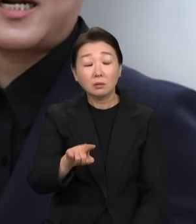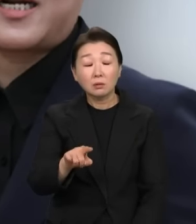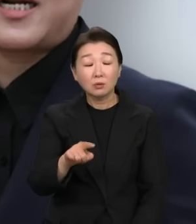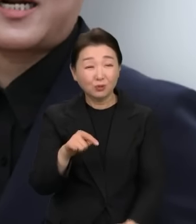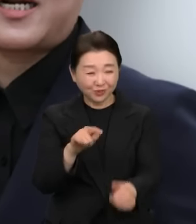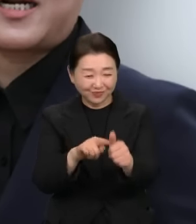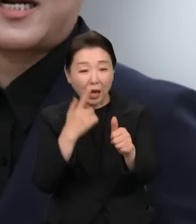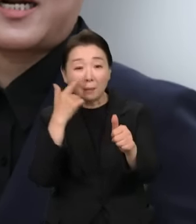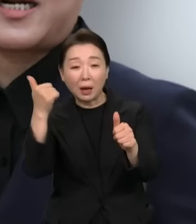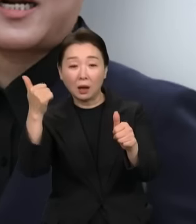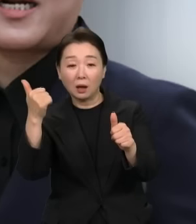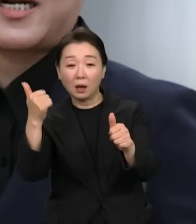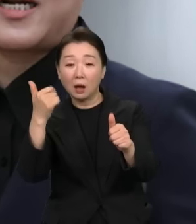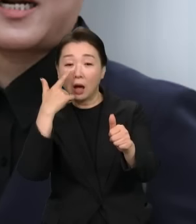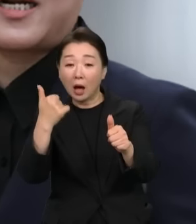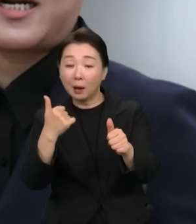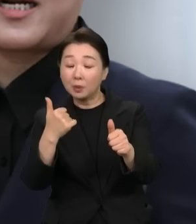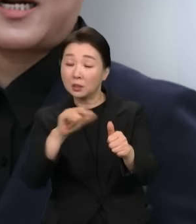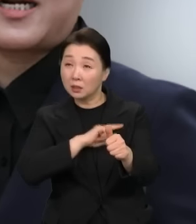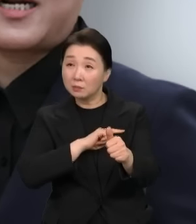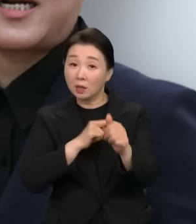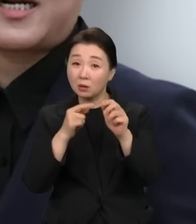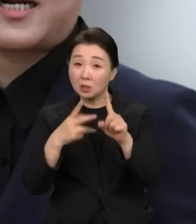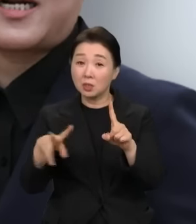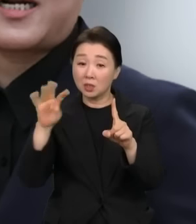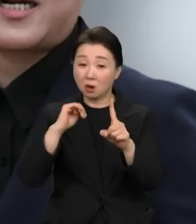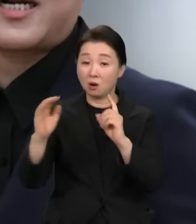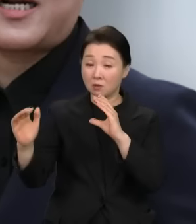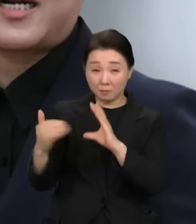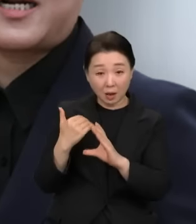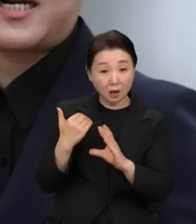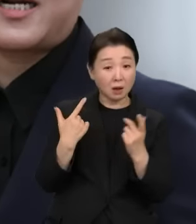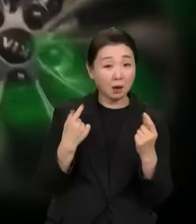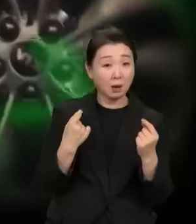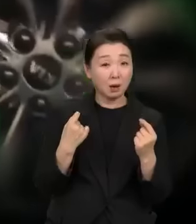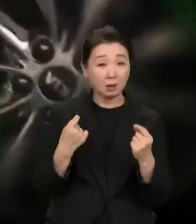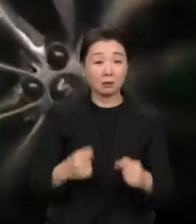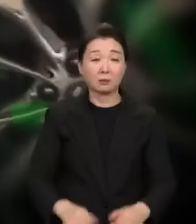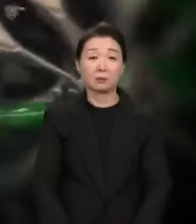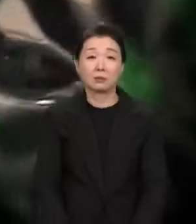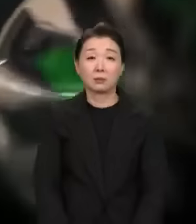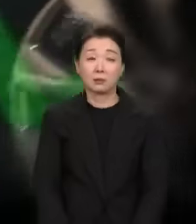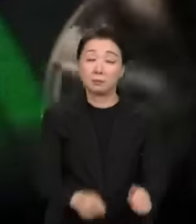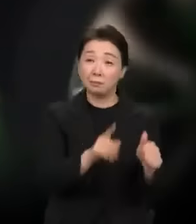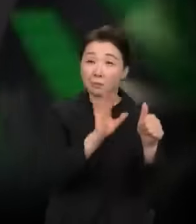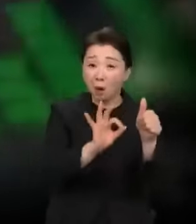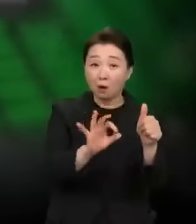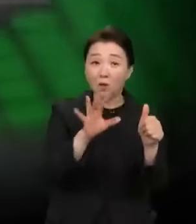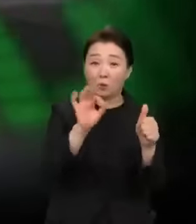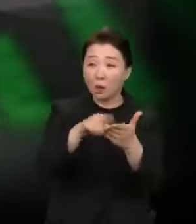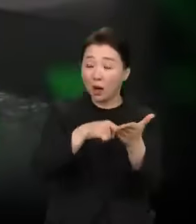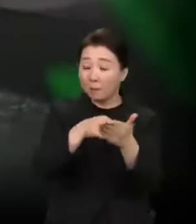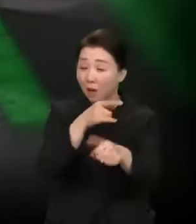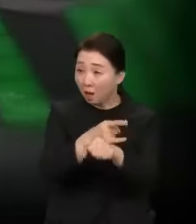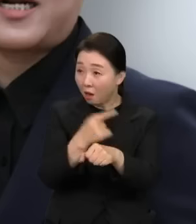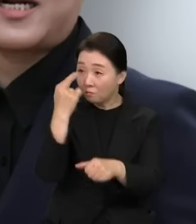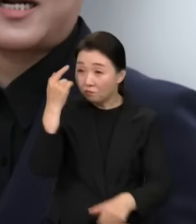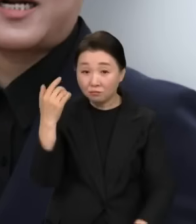아버지. 아버지 이름으로 아버지 들어왔어요? 이름으로 저는 그 돈이 1억 들어왔었고. 명 씨가 이 돈을 갚아야 하느냐고